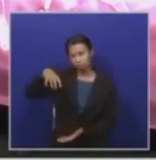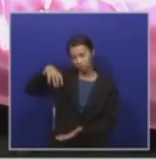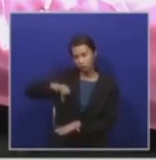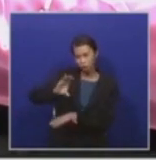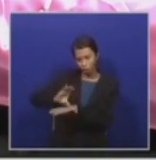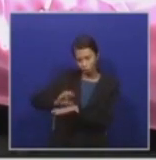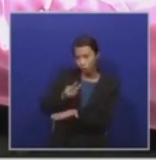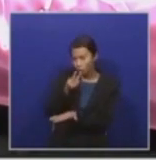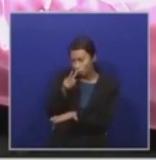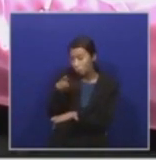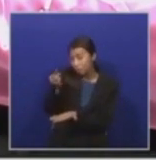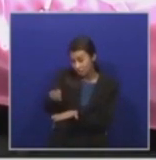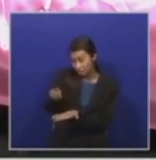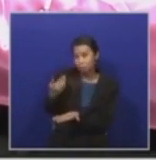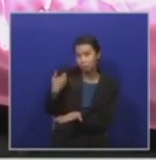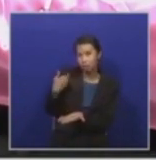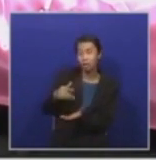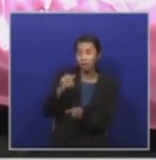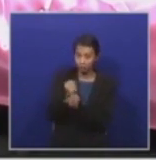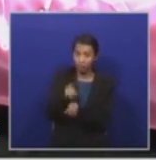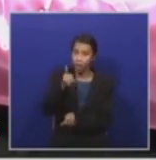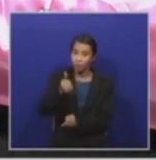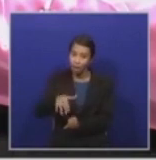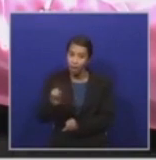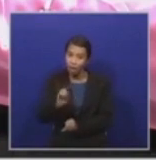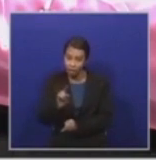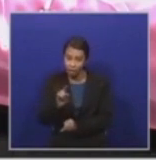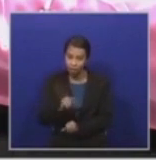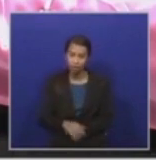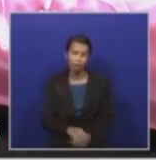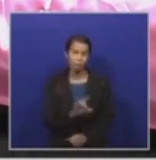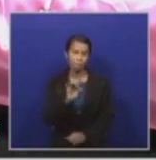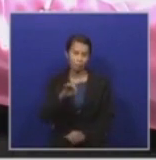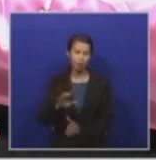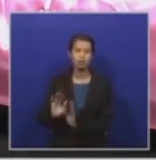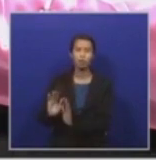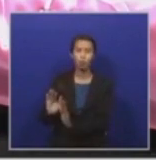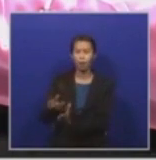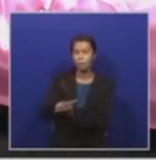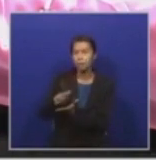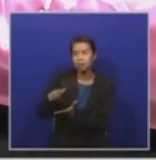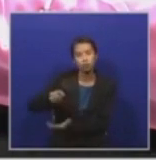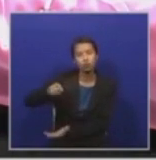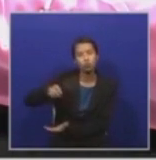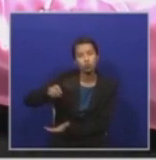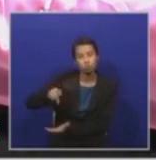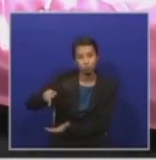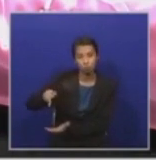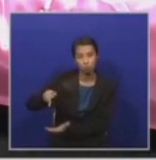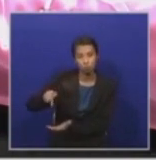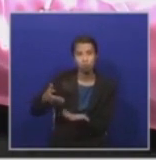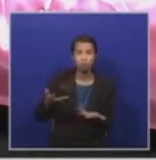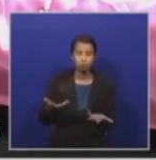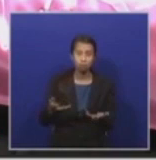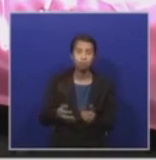ดูจริงสิมันมีแบบนี้เนี่ยตัดได้จริงไหมไอ้ 8,000 นี่เก็บไว้เถอะเอาไว้ซื้อถุงกระดาษอย่างนี้